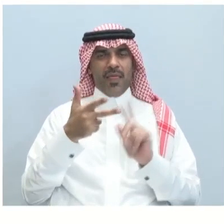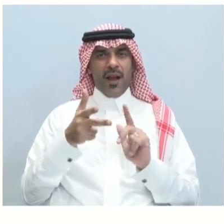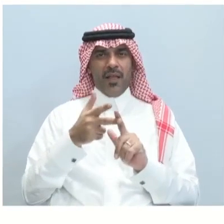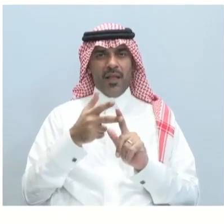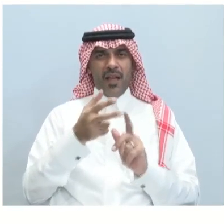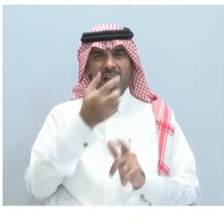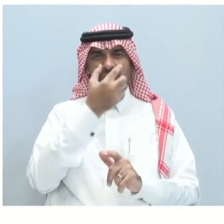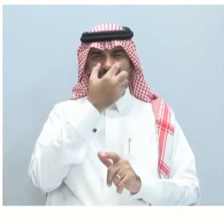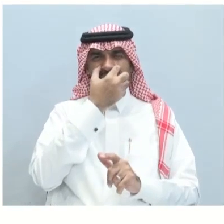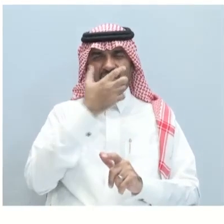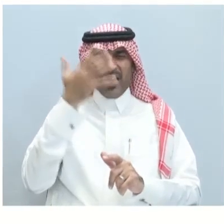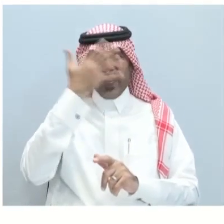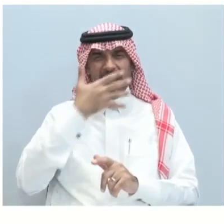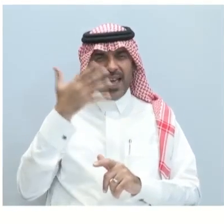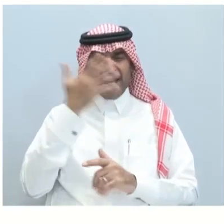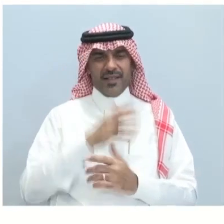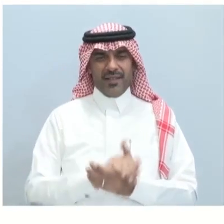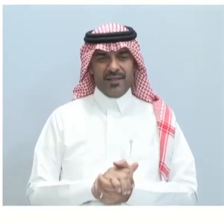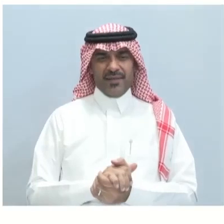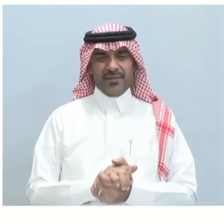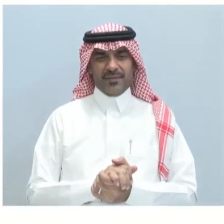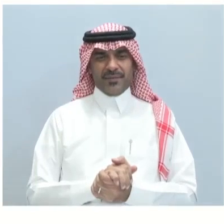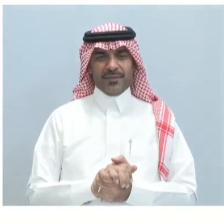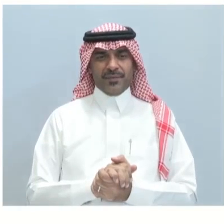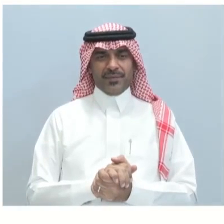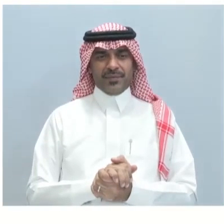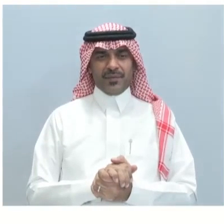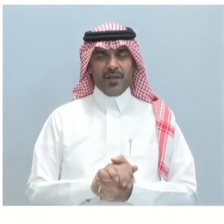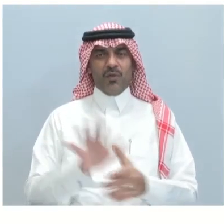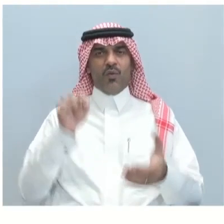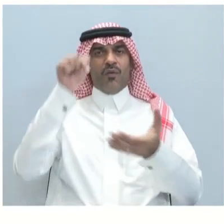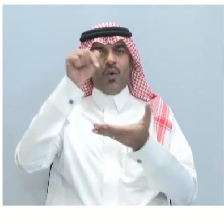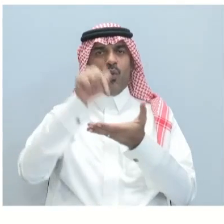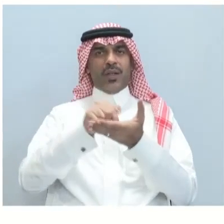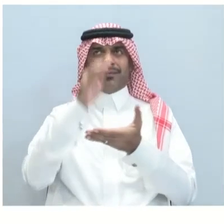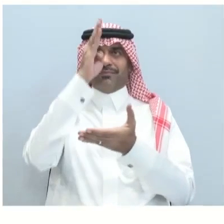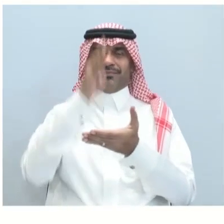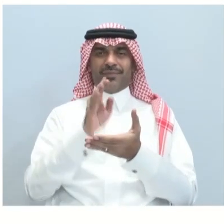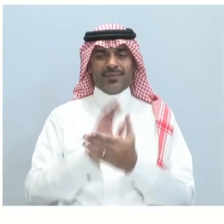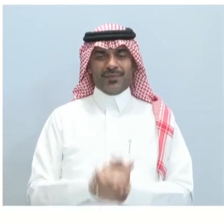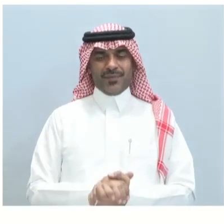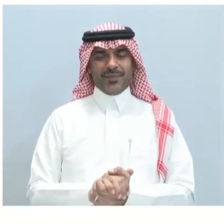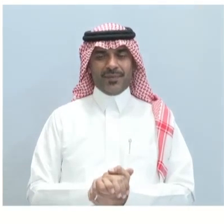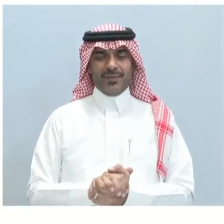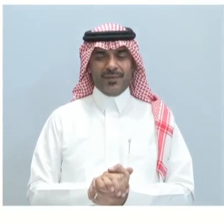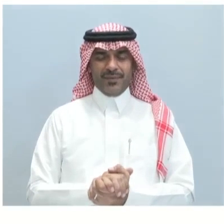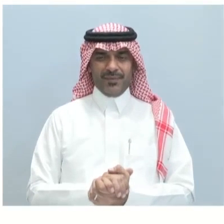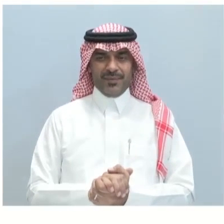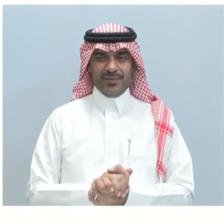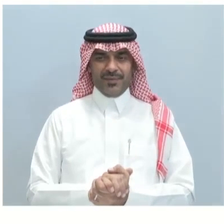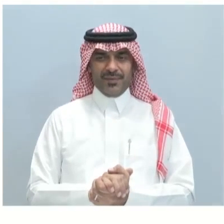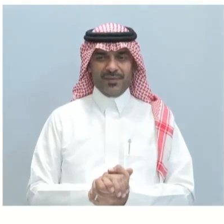وقاره افريقيا اذا يقع وطني في المملكه العربيه السعوديه في قلب